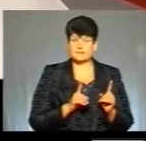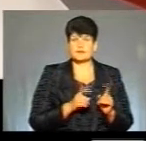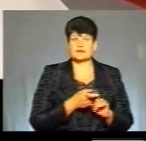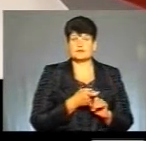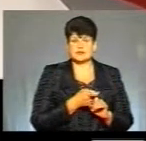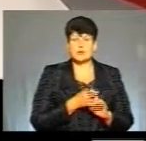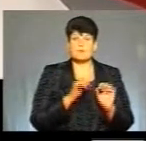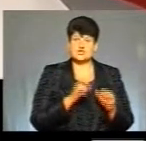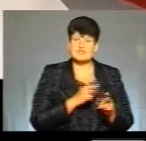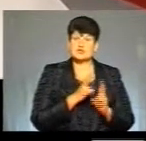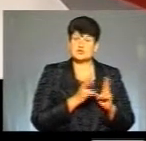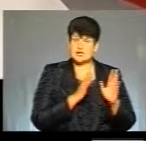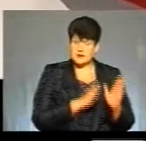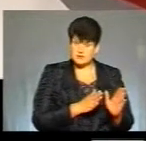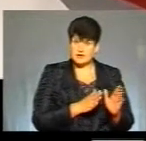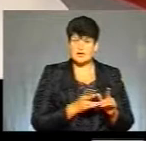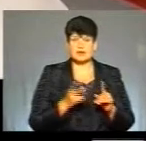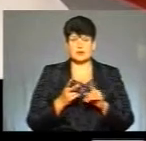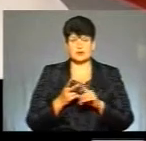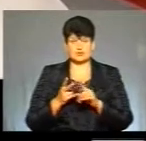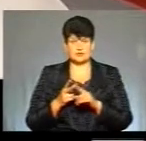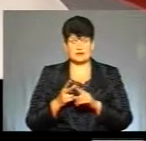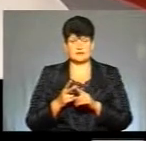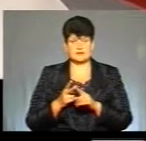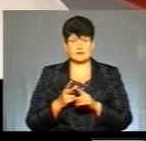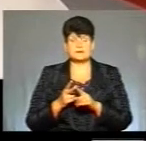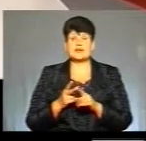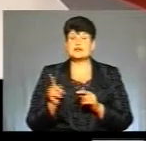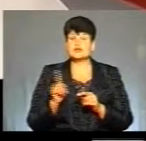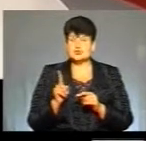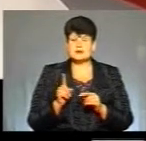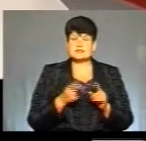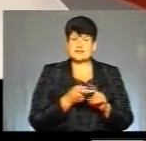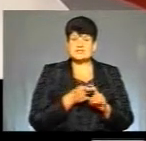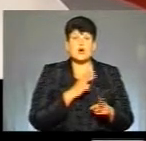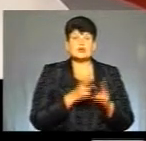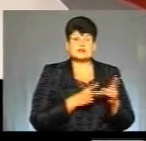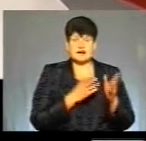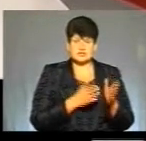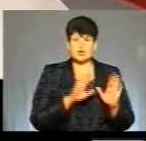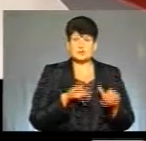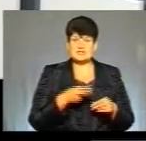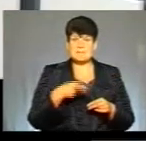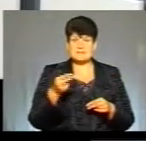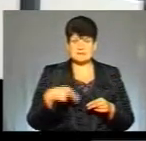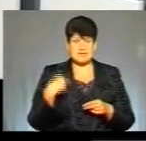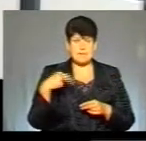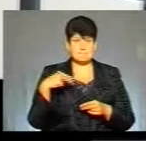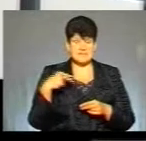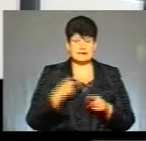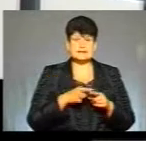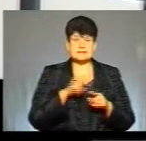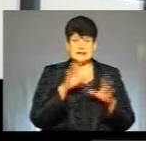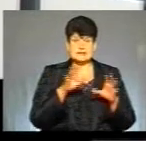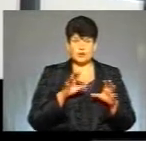можливості оскарження, і друге, відповідне застереження Венеційської комісії. Те, що стосується можливості оскарження, то після підписання президентом цей законопроект